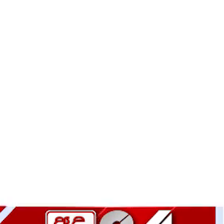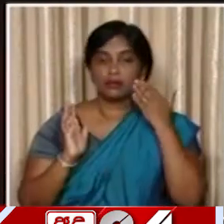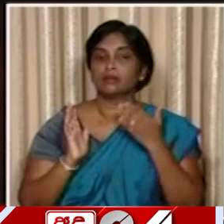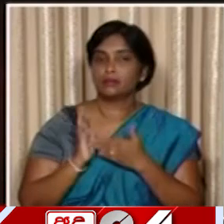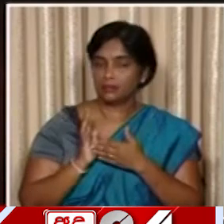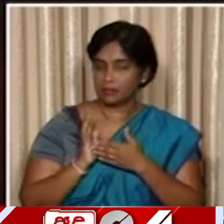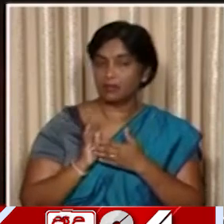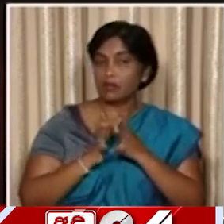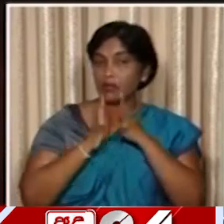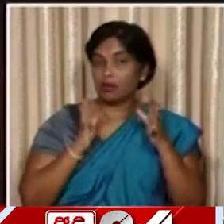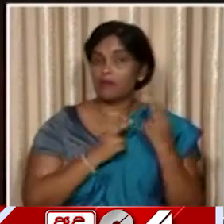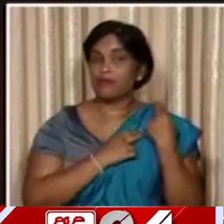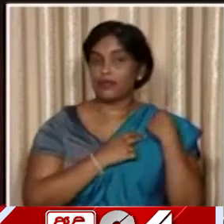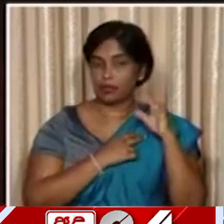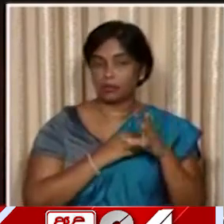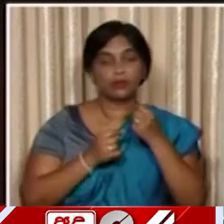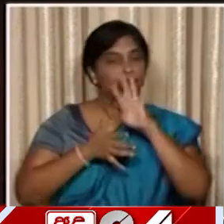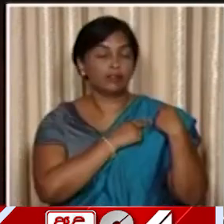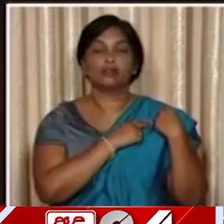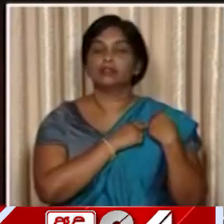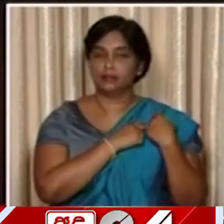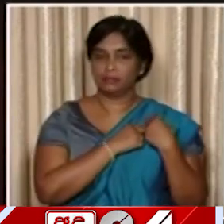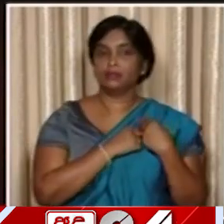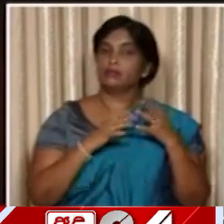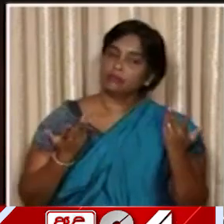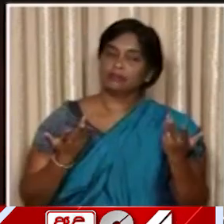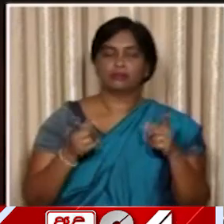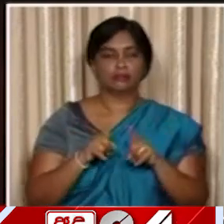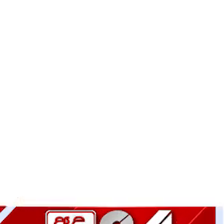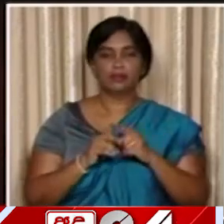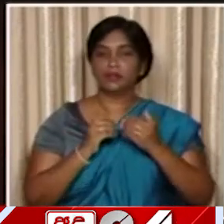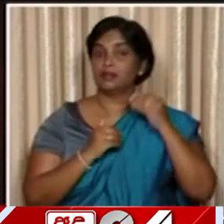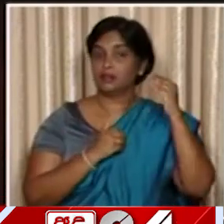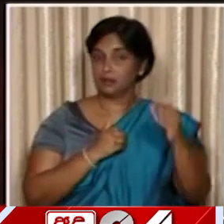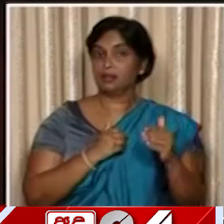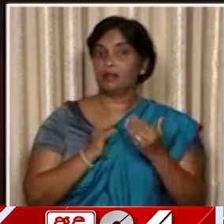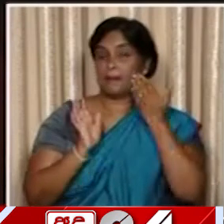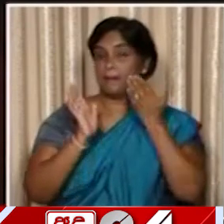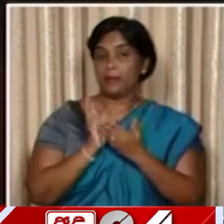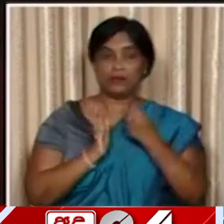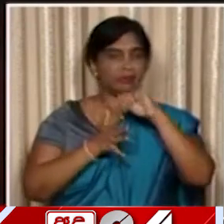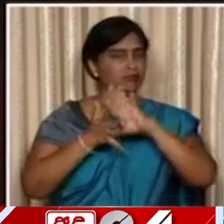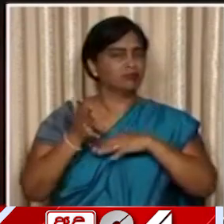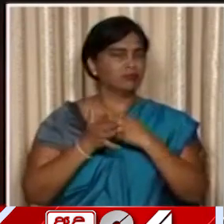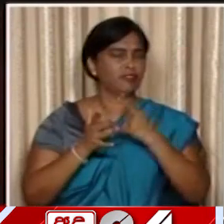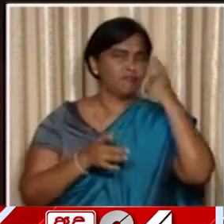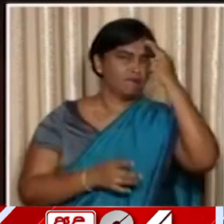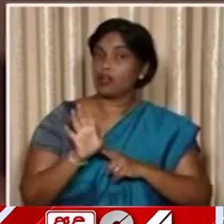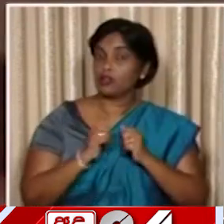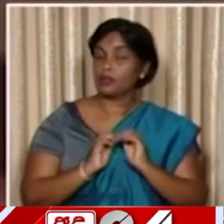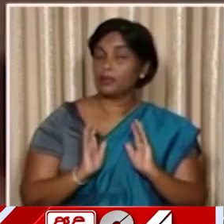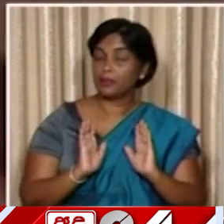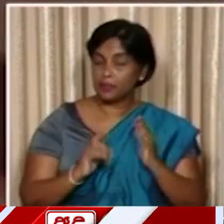පිළිබඳ ලොකු වගකීමක් තිබෙනවා අයවැය ඉදිරිපත් කරන ආණ්ඩුව. එහෙම නැත්නම් ඉතින් ඊළඟට ඉදිරිපත් කරන අයවැය ගැන වැඩි විශ්වාසයක් තියන්නට